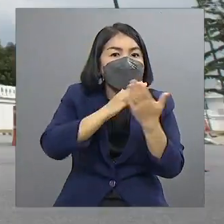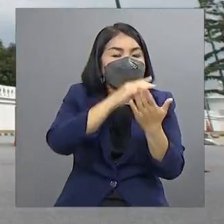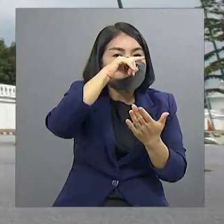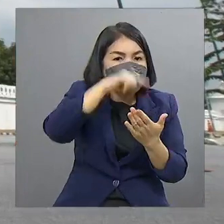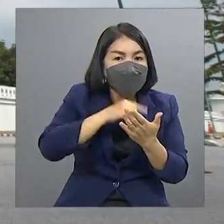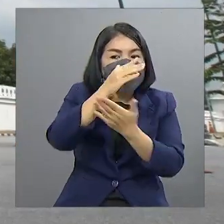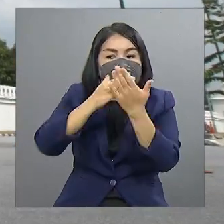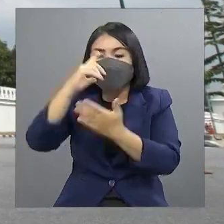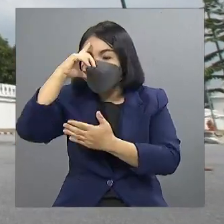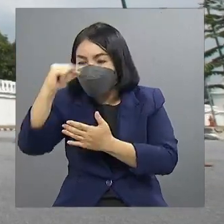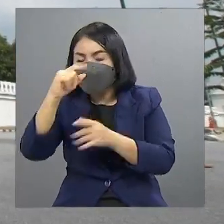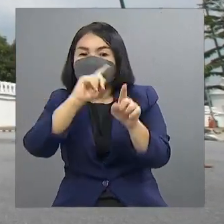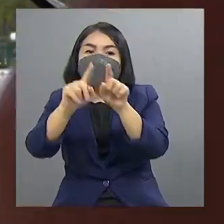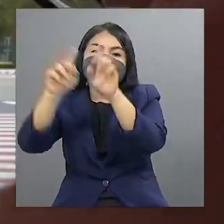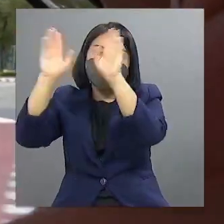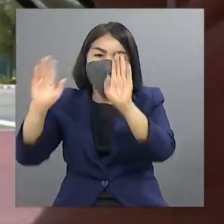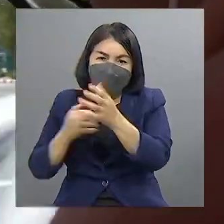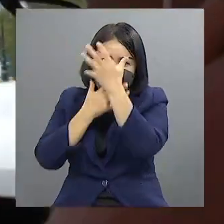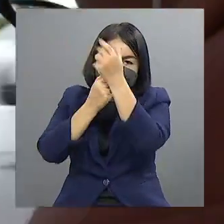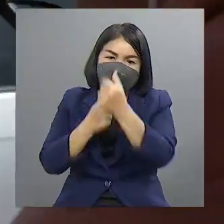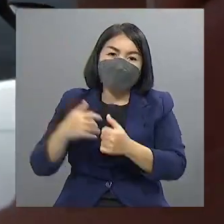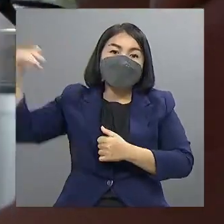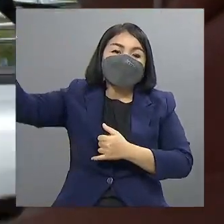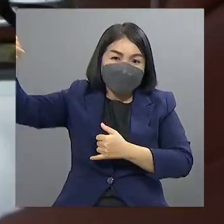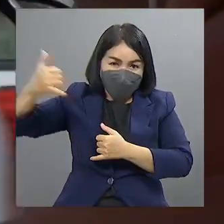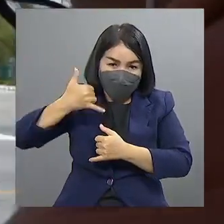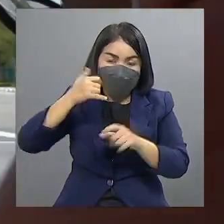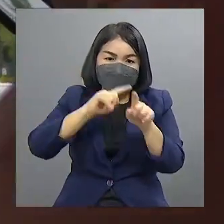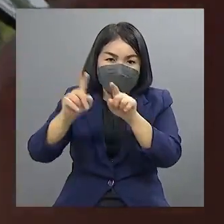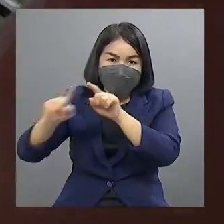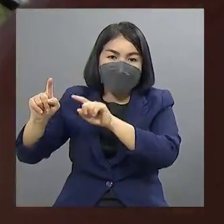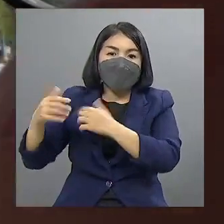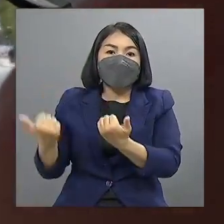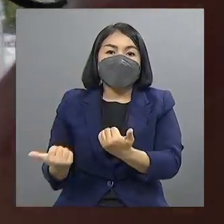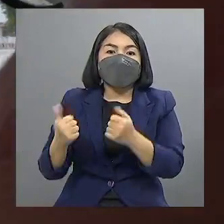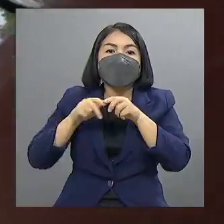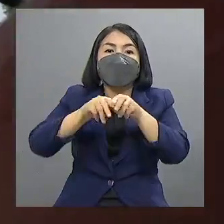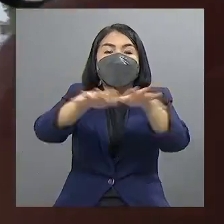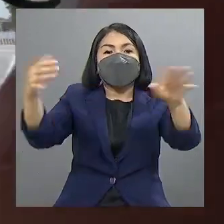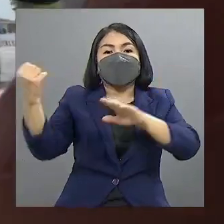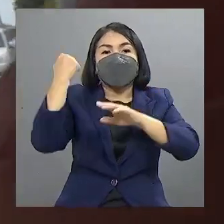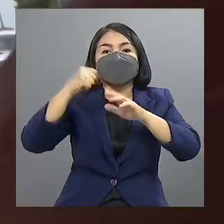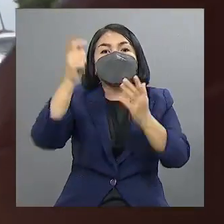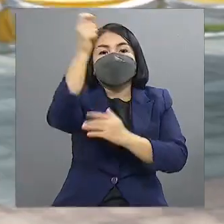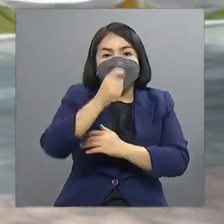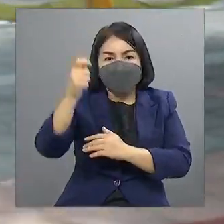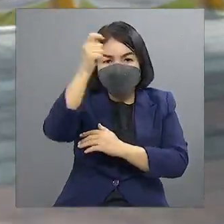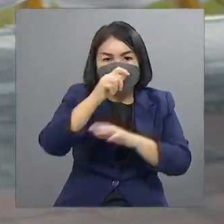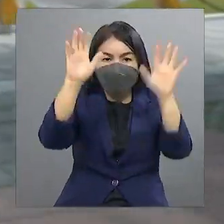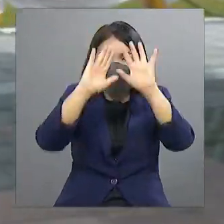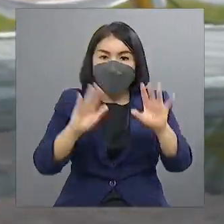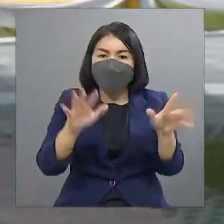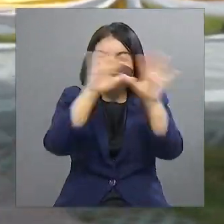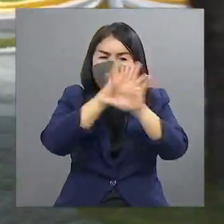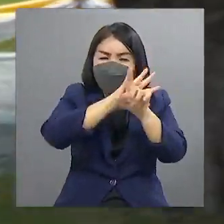แสตะวันตกที่กำลังเบ่งบานในอาณานิคมต่างๆของฝรั่งในทวีปเอเชียวังต้องยิ่งใหญ่แบบอังกฤษสวนต้